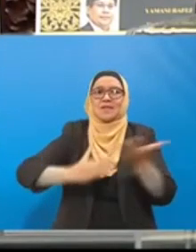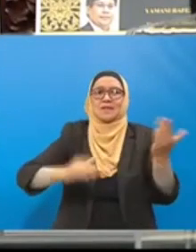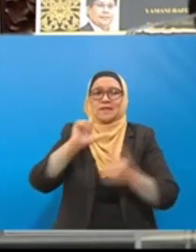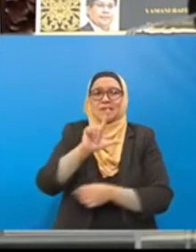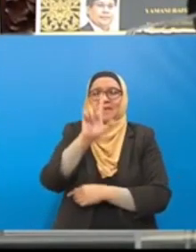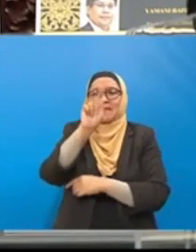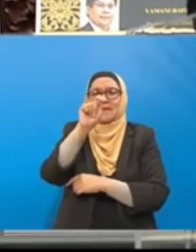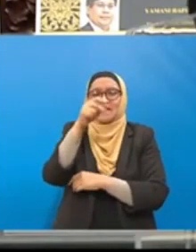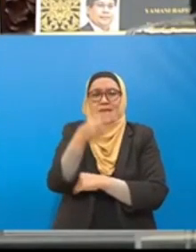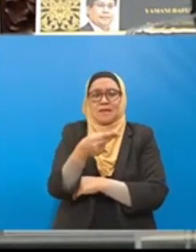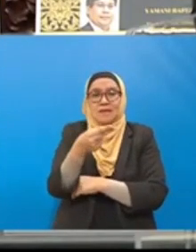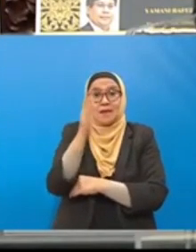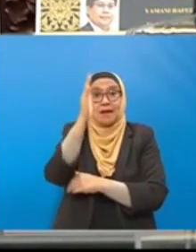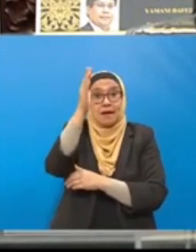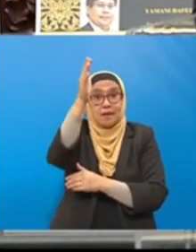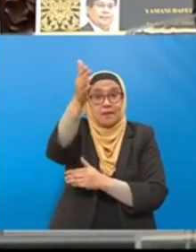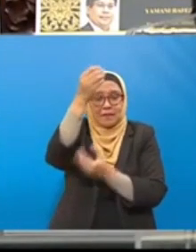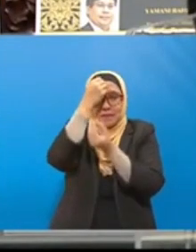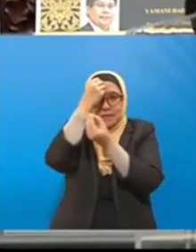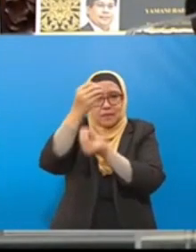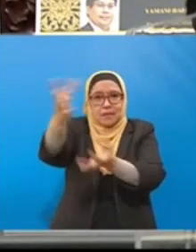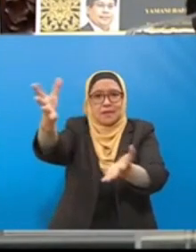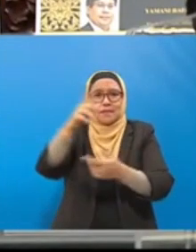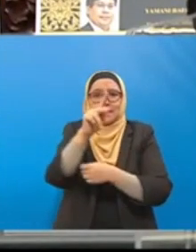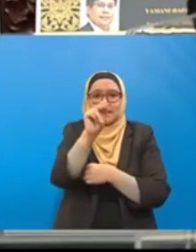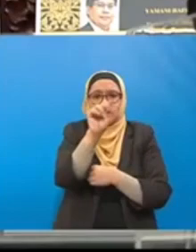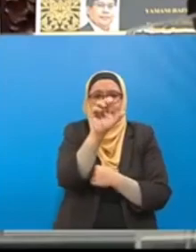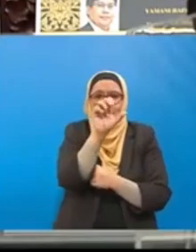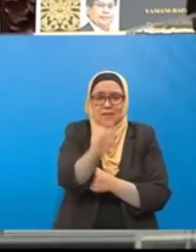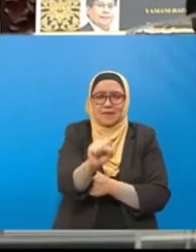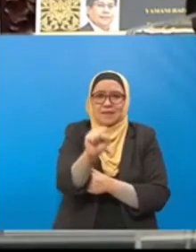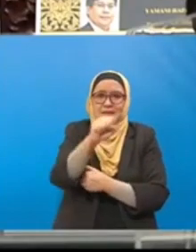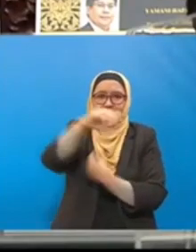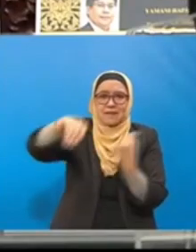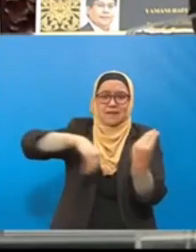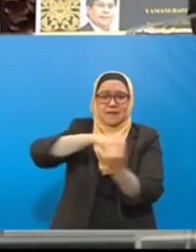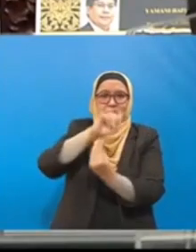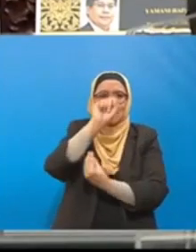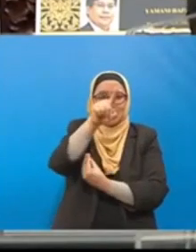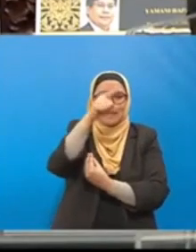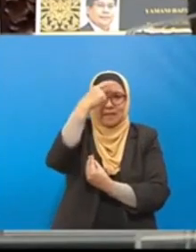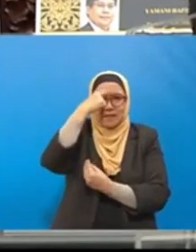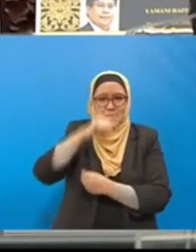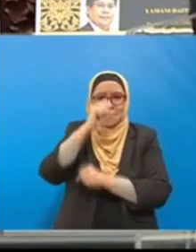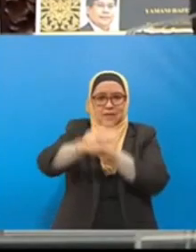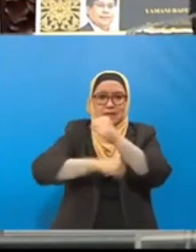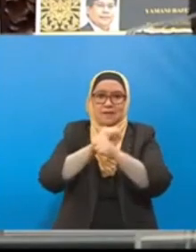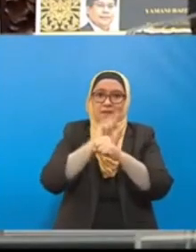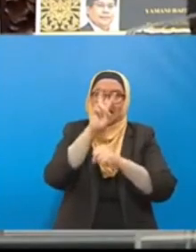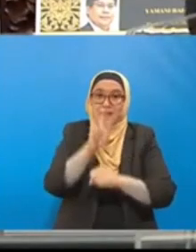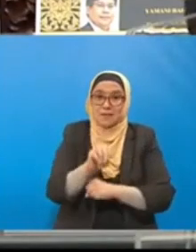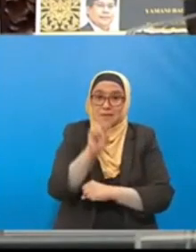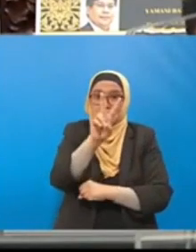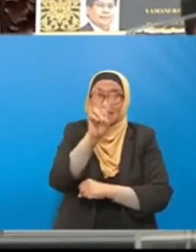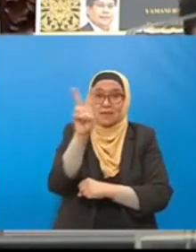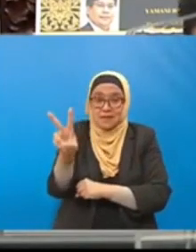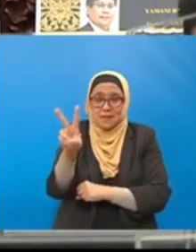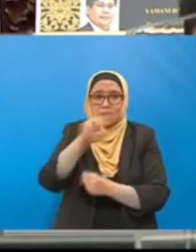memaklumkan akan memaklumkan kos haji pada musim 2022